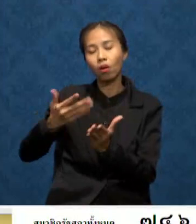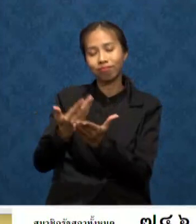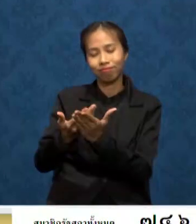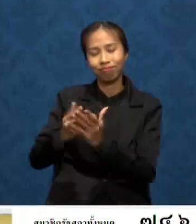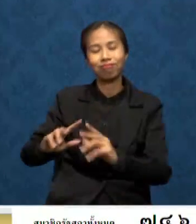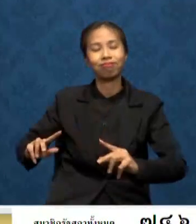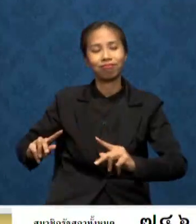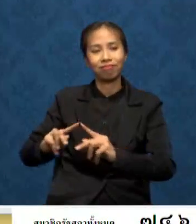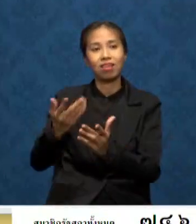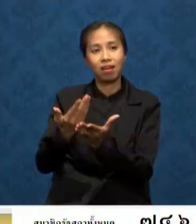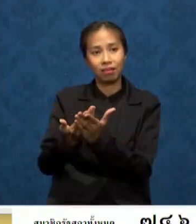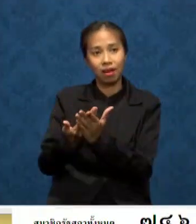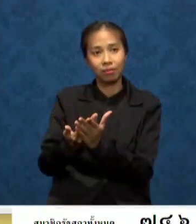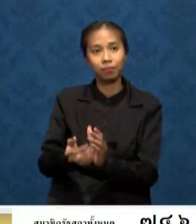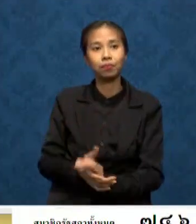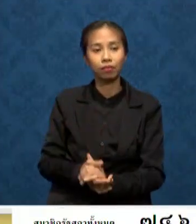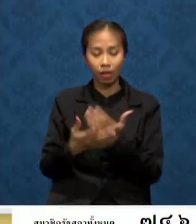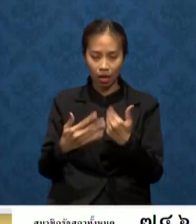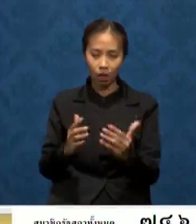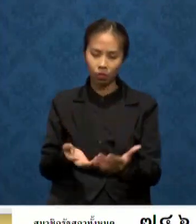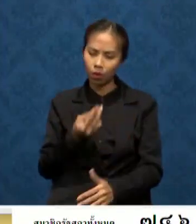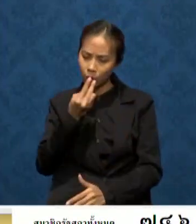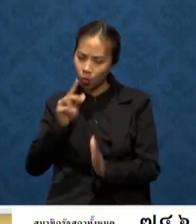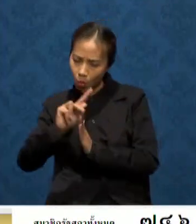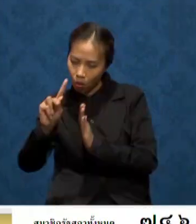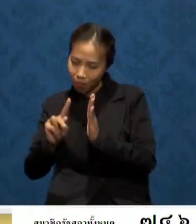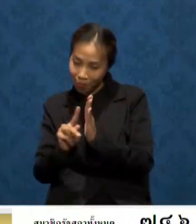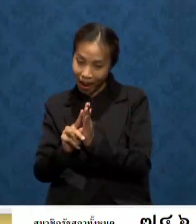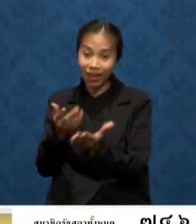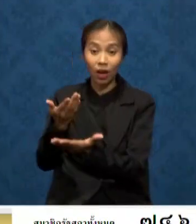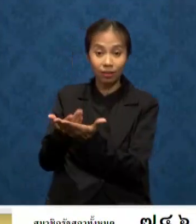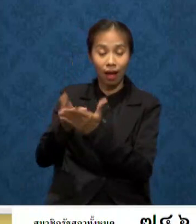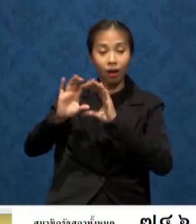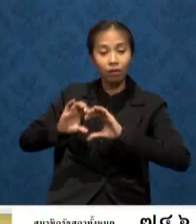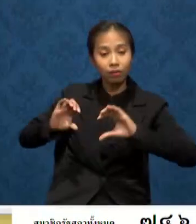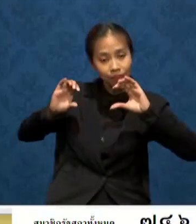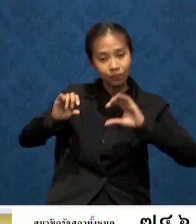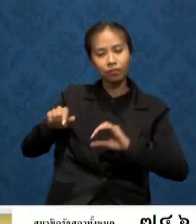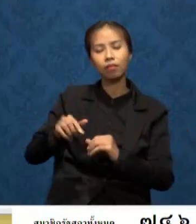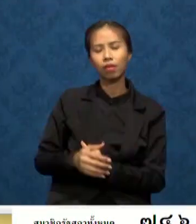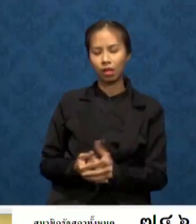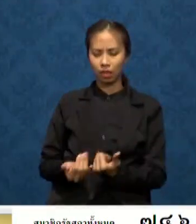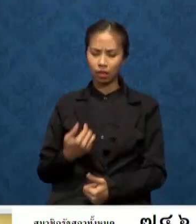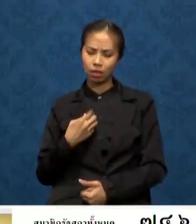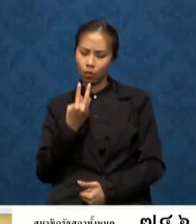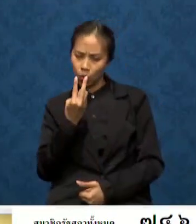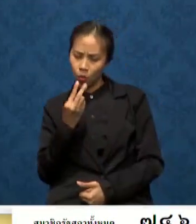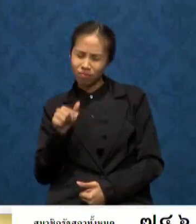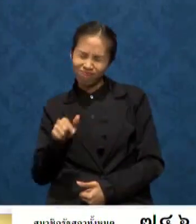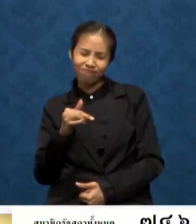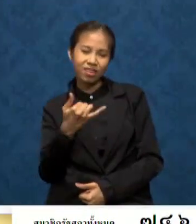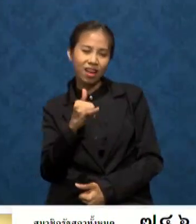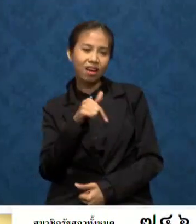รัฐพอเปิดไปดูพระราชบัญญัติวินัยการเงินการคลังของรัฐที่อาจจะสุ่มเสี่ยง